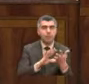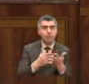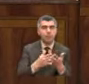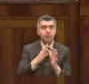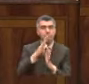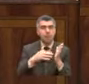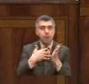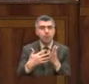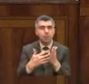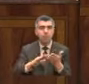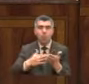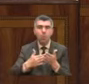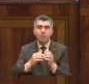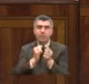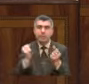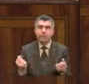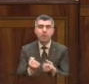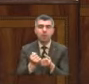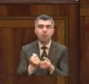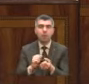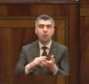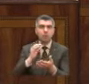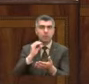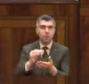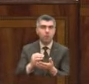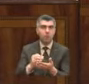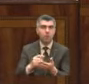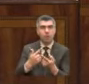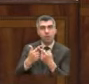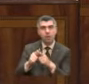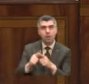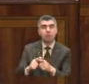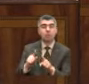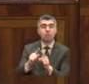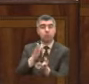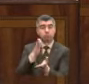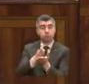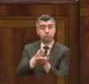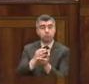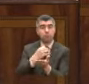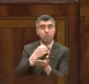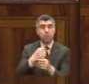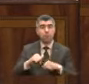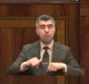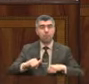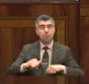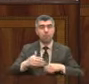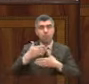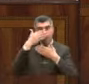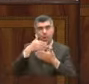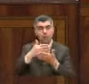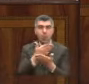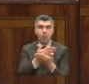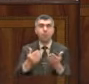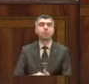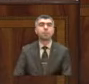إلى التنمية المستدامة، إلى محاربة كل ما هو تلوث وحماية البيئة، إلى الالتزام بكل ما هو مرتبط بالتغير